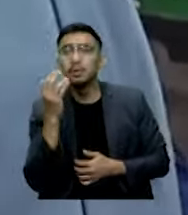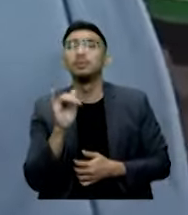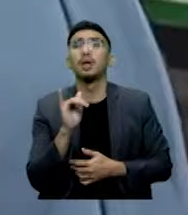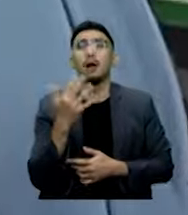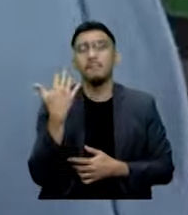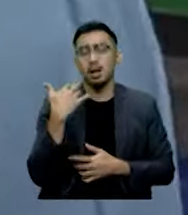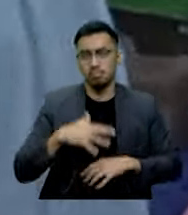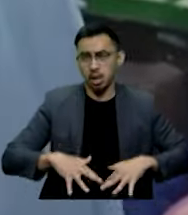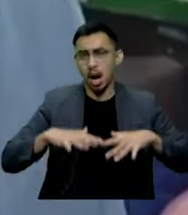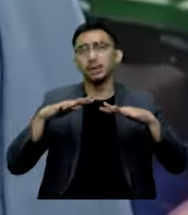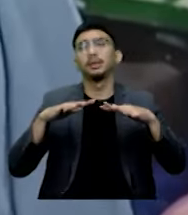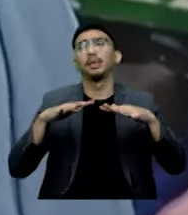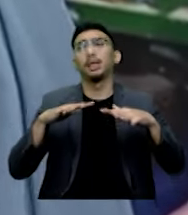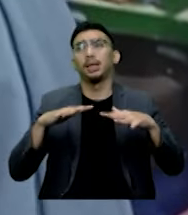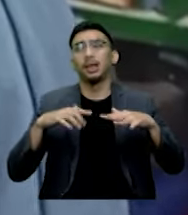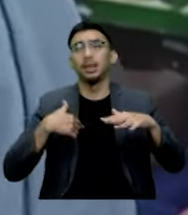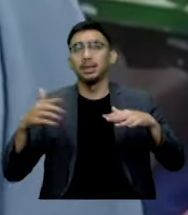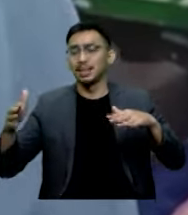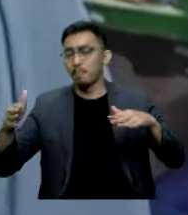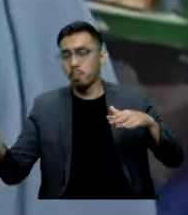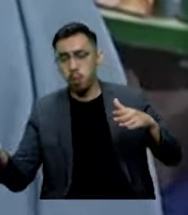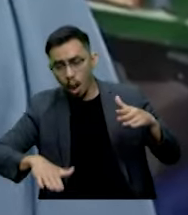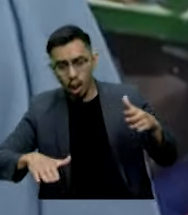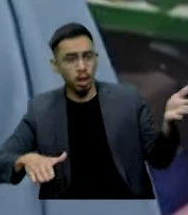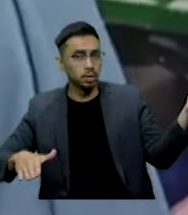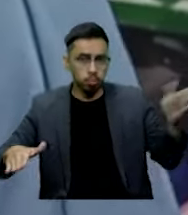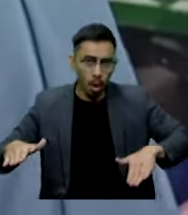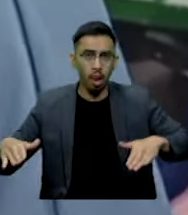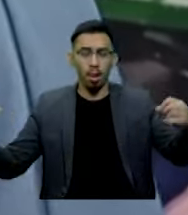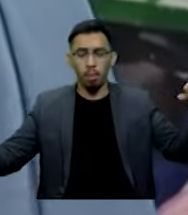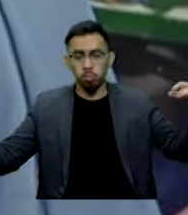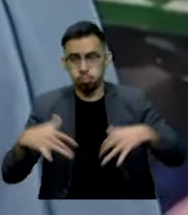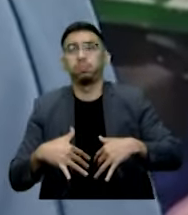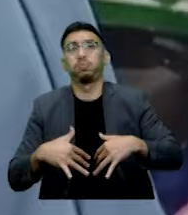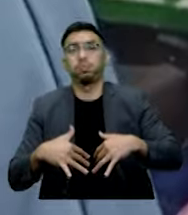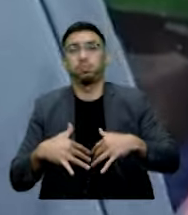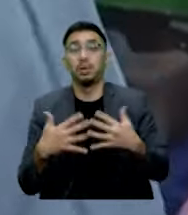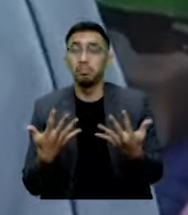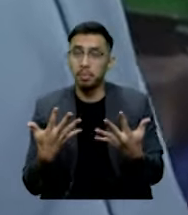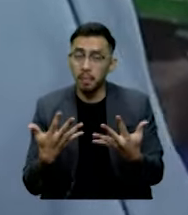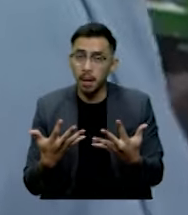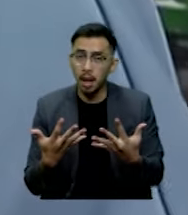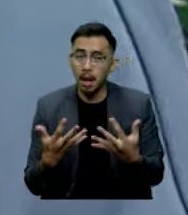6 sore, jebolnya mah. Kalau hujannya mah dari sore nggak berhenti. Rumah Ibu gimana kondisinya?